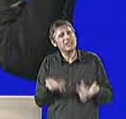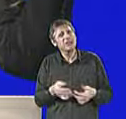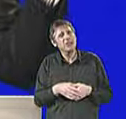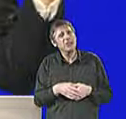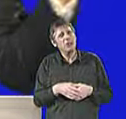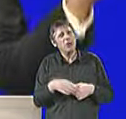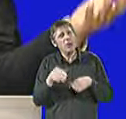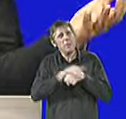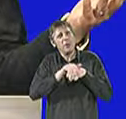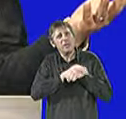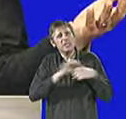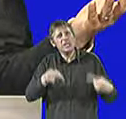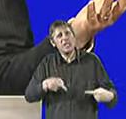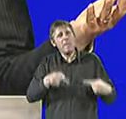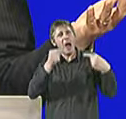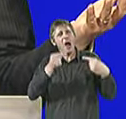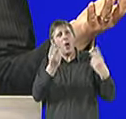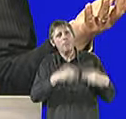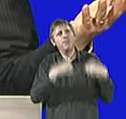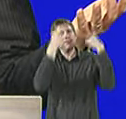débat politique vers le haut.